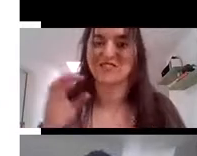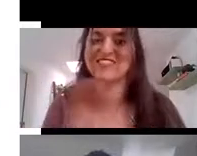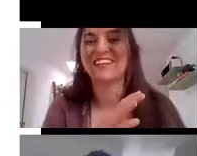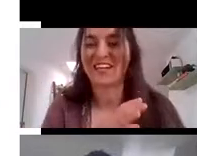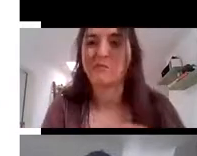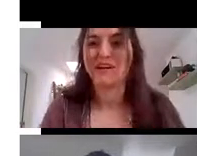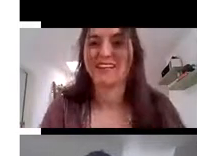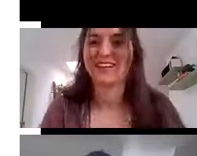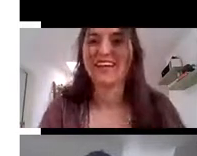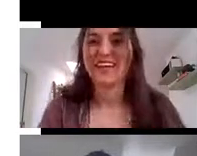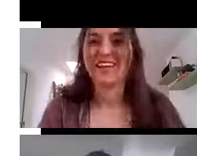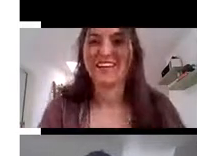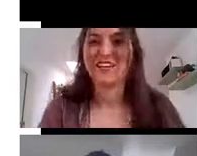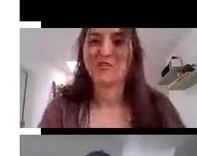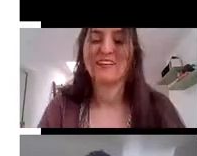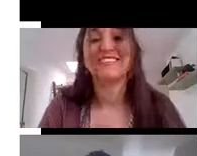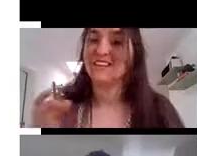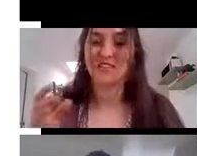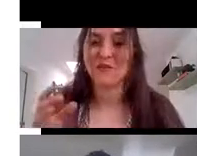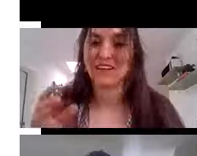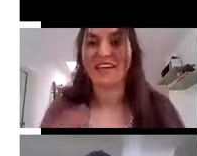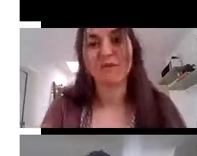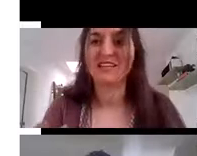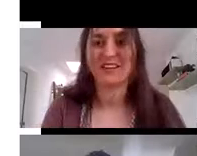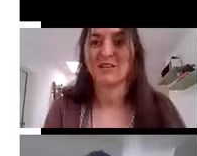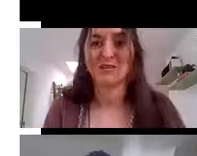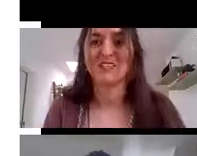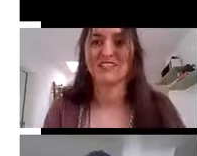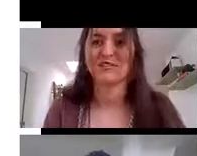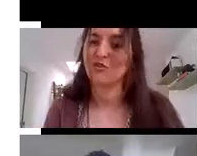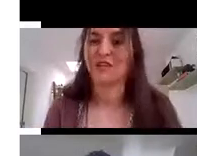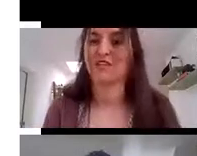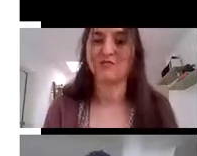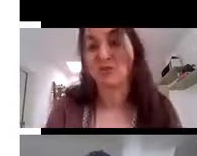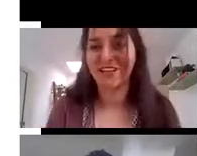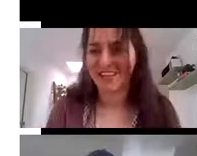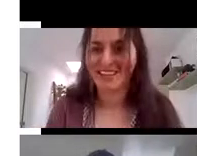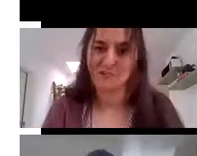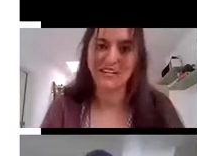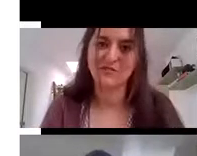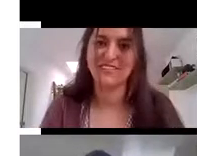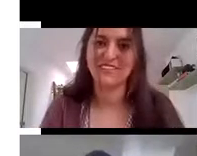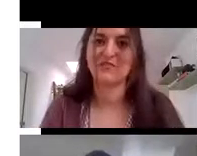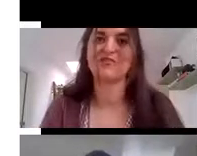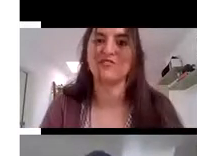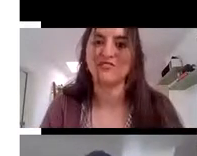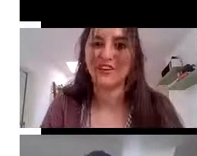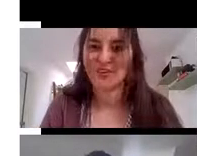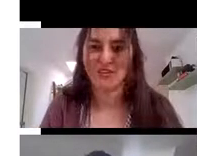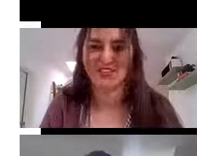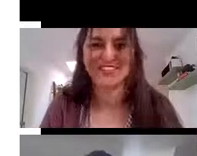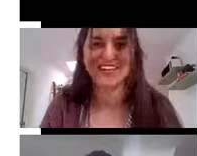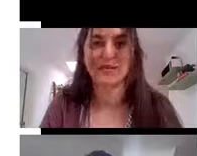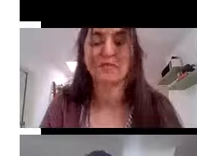zetten. Het is niet te gaan inperken in je kwaliteit van je werking en minder animatoren zetten of zo, omdat je zoveel mogelijk kinderen in plaats wilt geven. Dus dat is